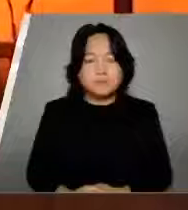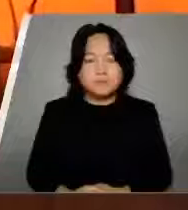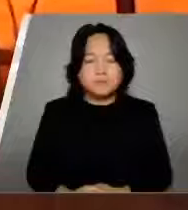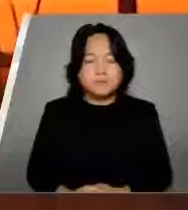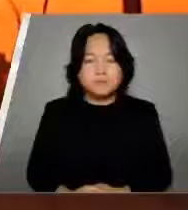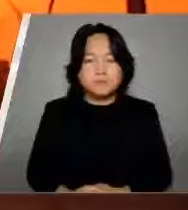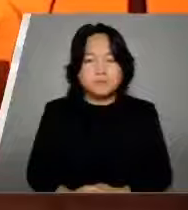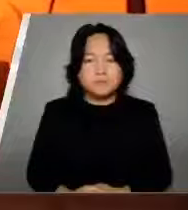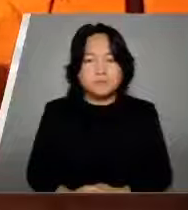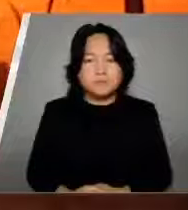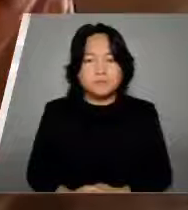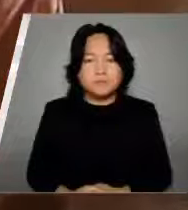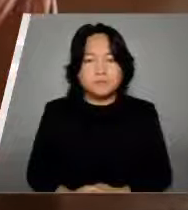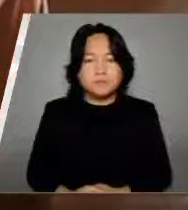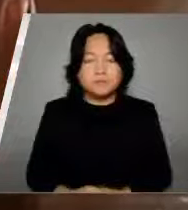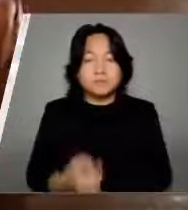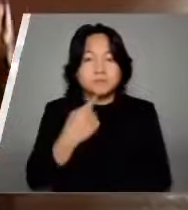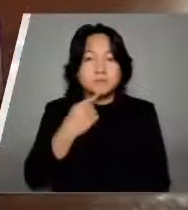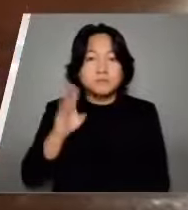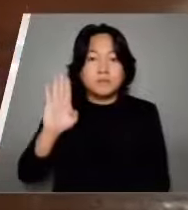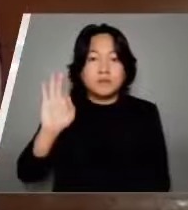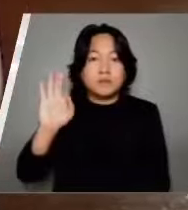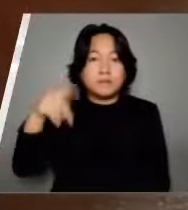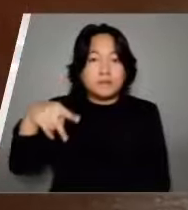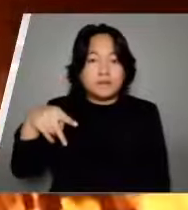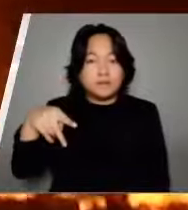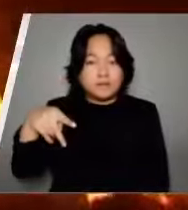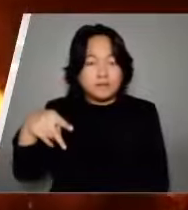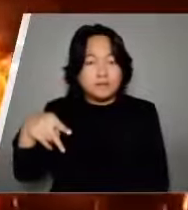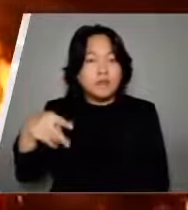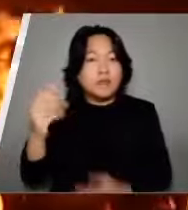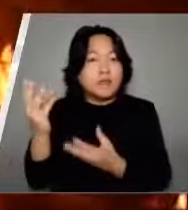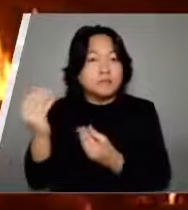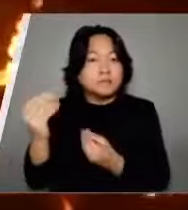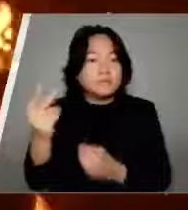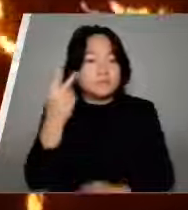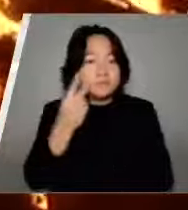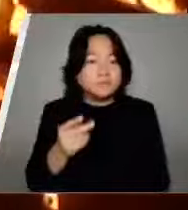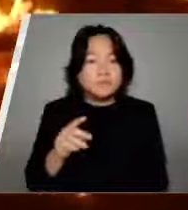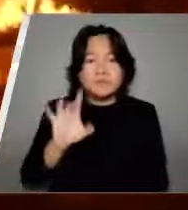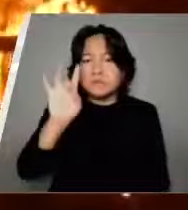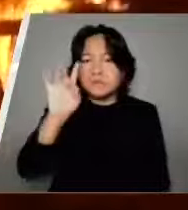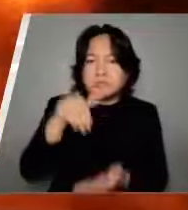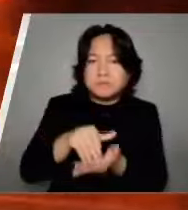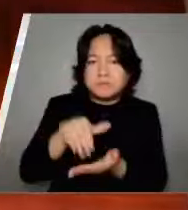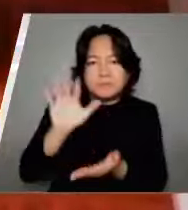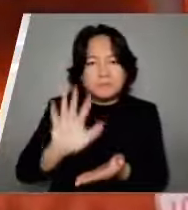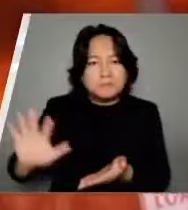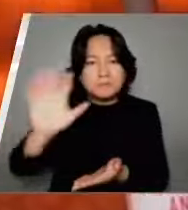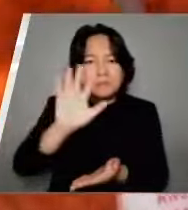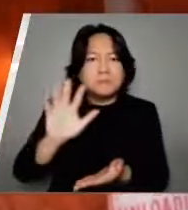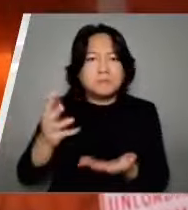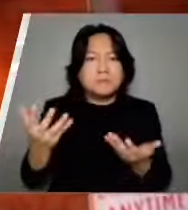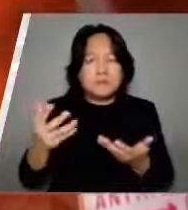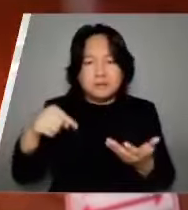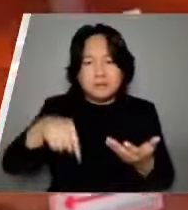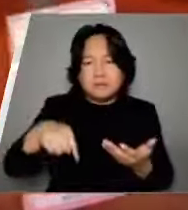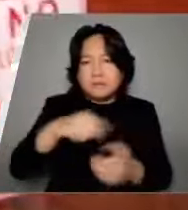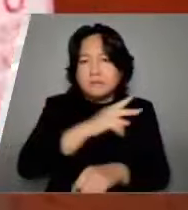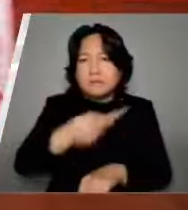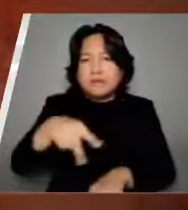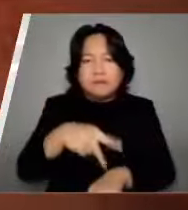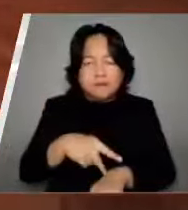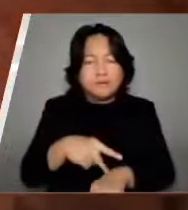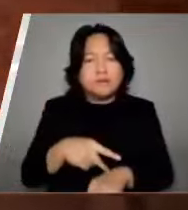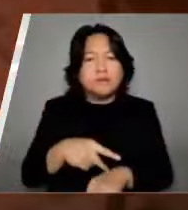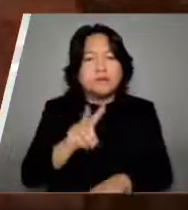Sa tala ng BFP, umabot na sa mahigit 8,000 ang insidente ng sunog sa buong bansa ngayong 2024 mula January 1 hanggang